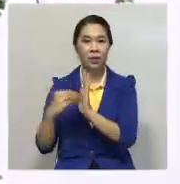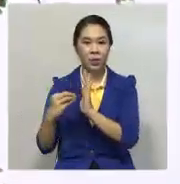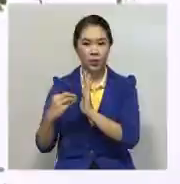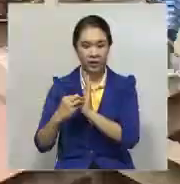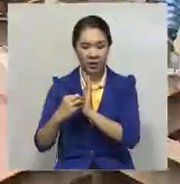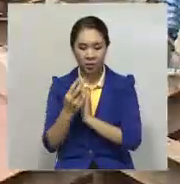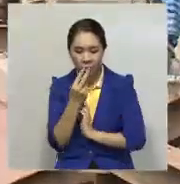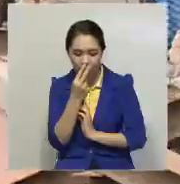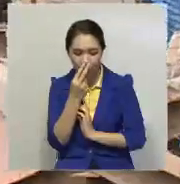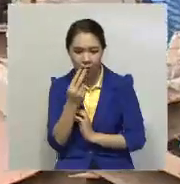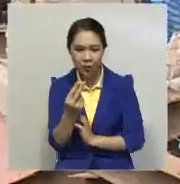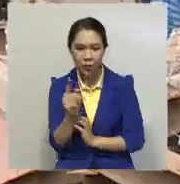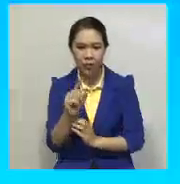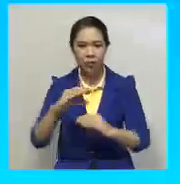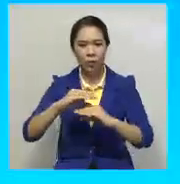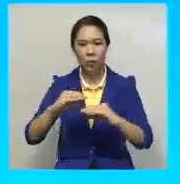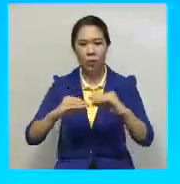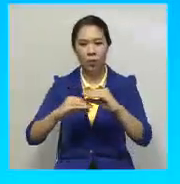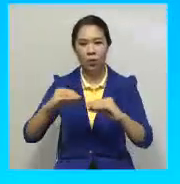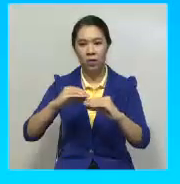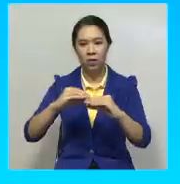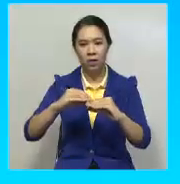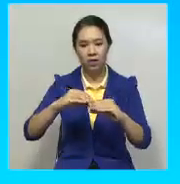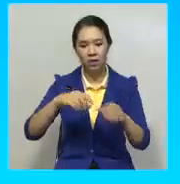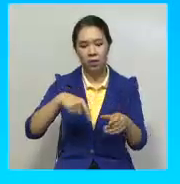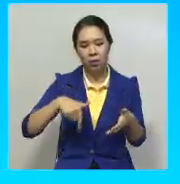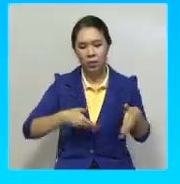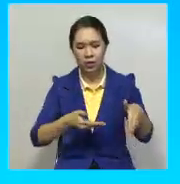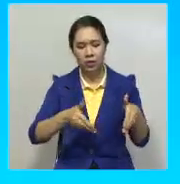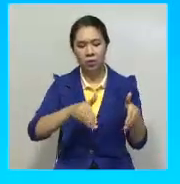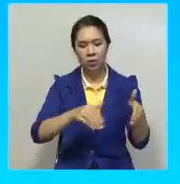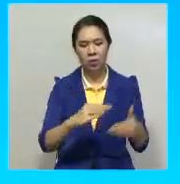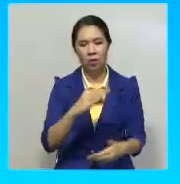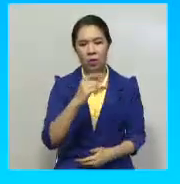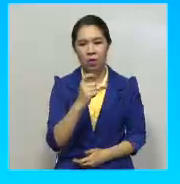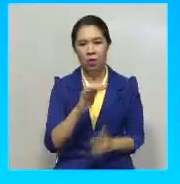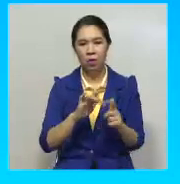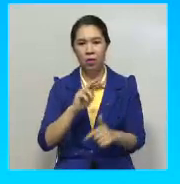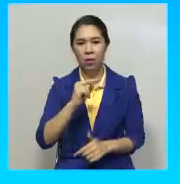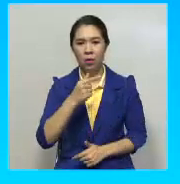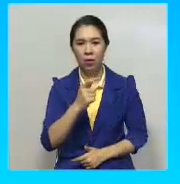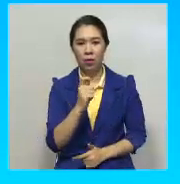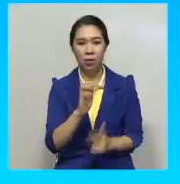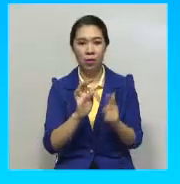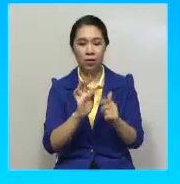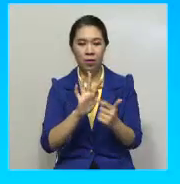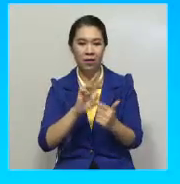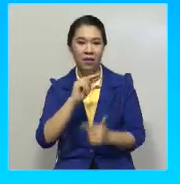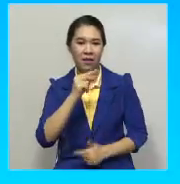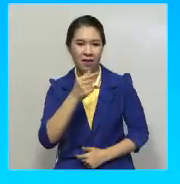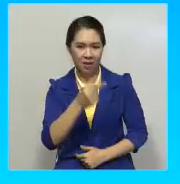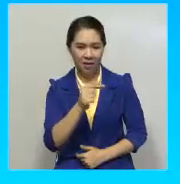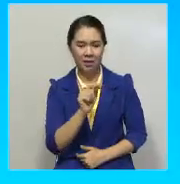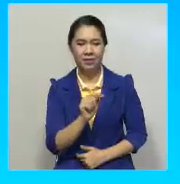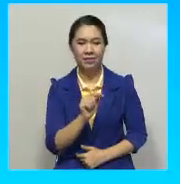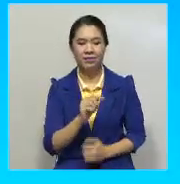ครได้ตรวจสอบความคืบหน้าโครงการปรับปรุงภูมิทัศน์บริเวณคลององอ่างตั้งแต่สะพานดำรงสถิตถึงสะพานโ